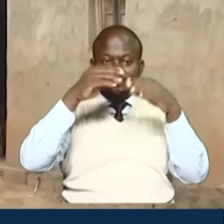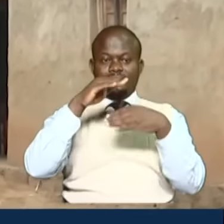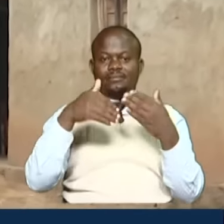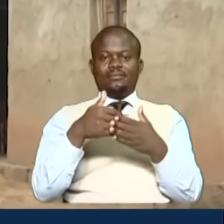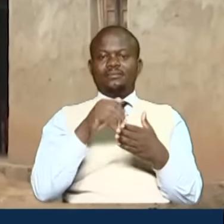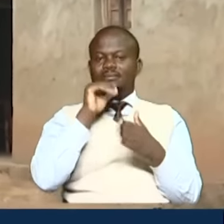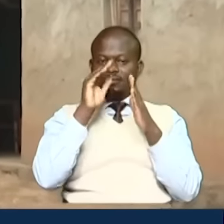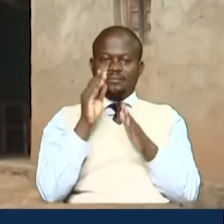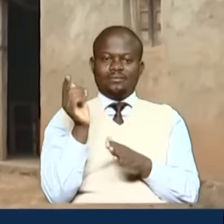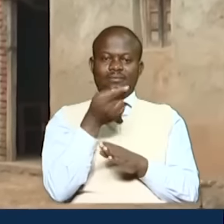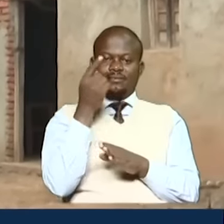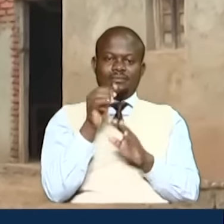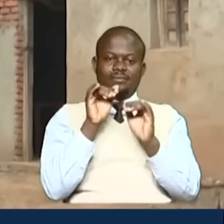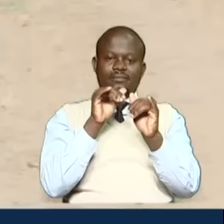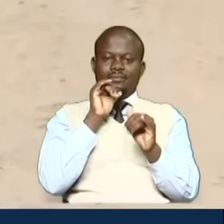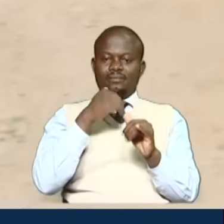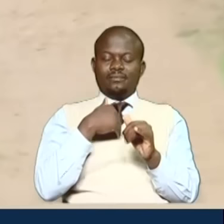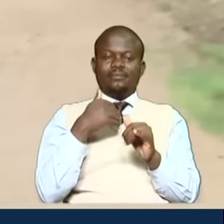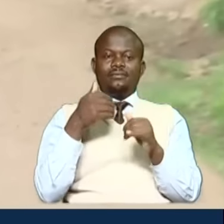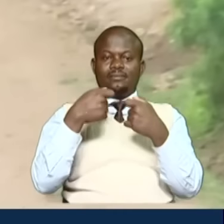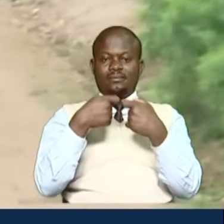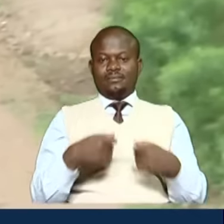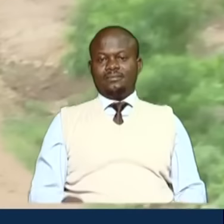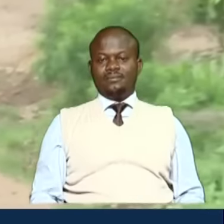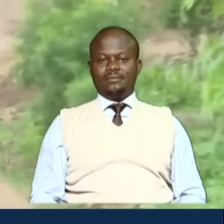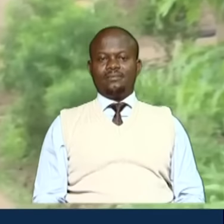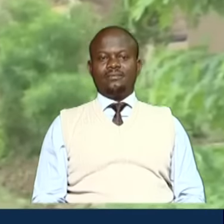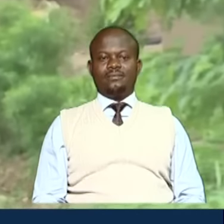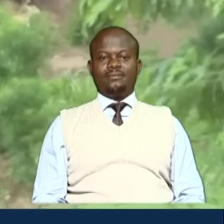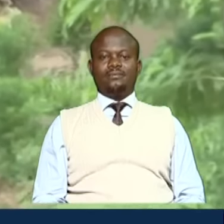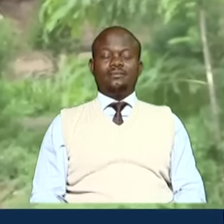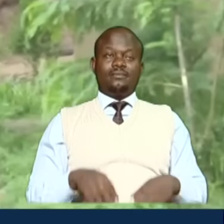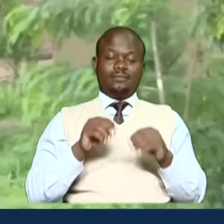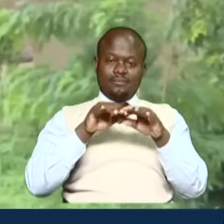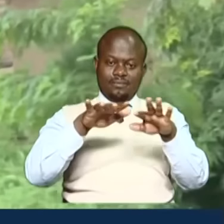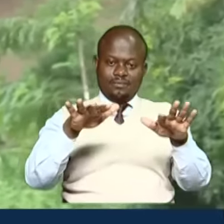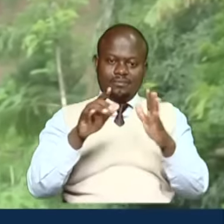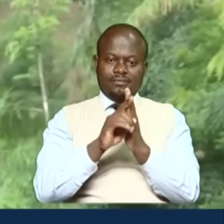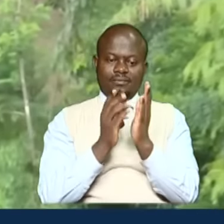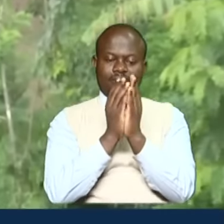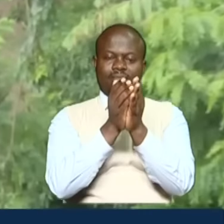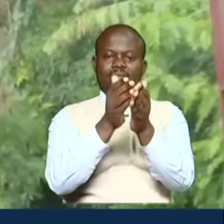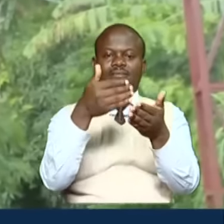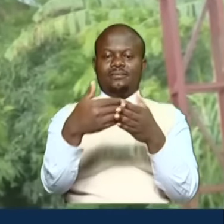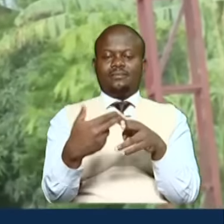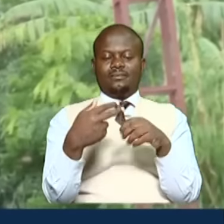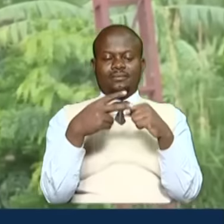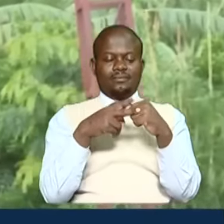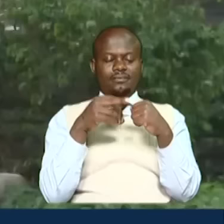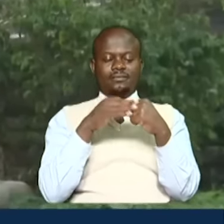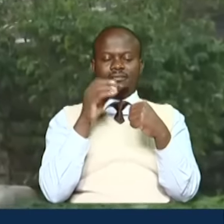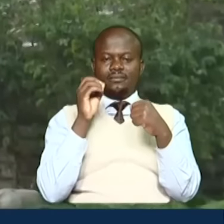Nta muntu n'umwe uzasigara adafite amashanyarazi. Gukwirakwiza amashanyarazi mu karere ka Rusizi bigeze ku kigereranyo cya